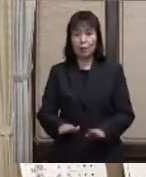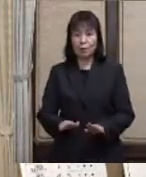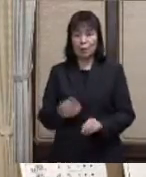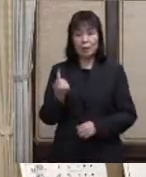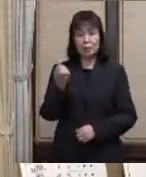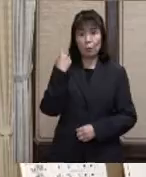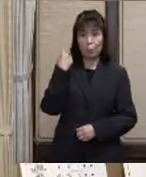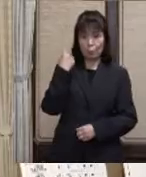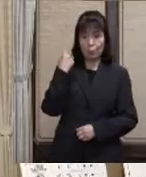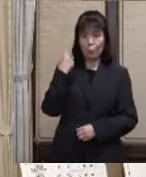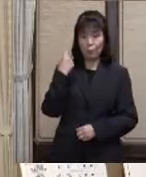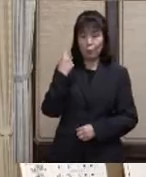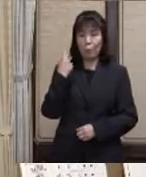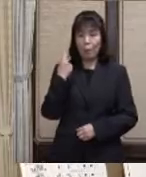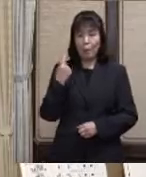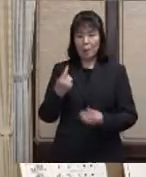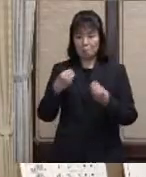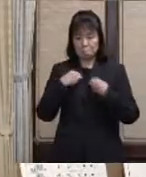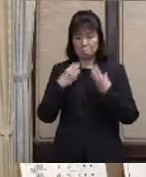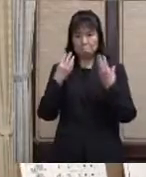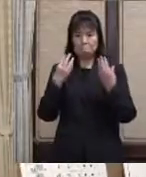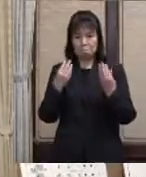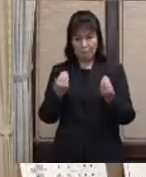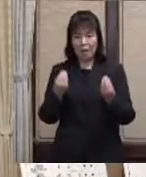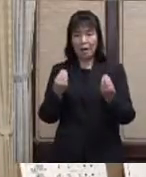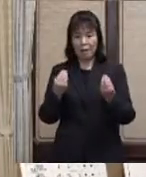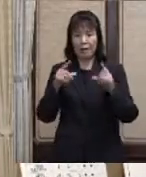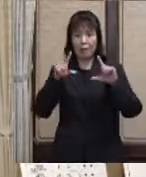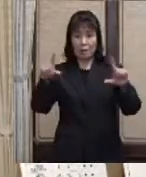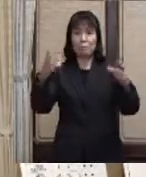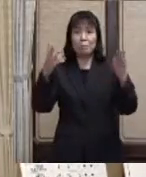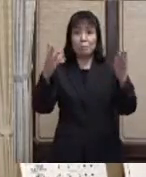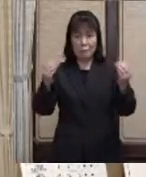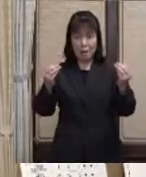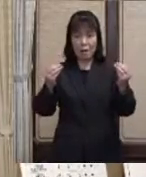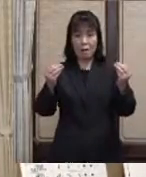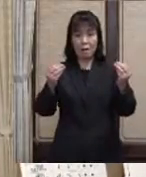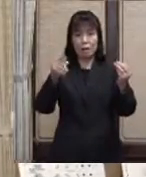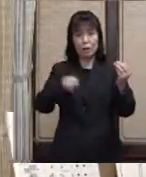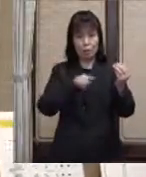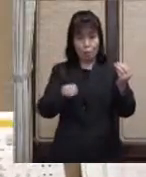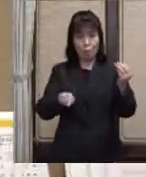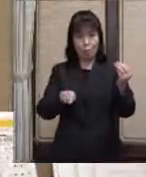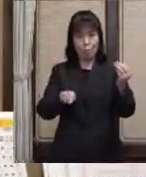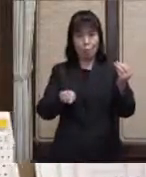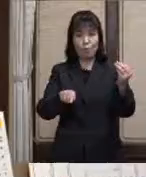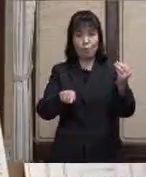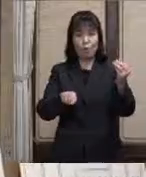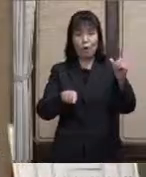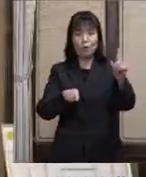は昨日、陽性が確認されたことを公表させていただきました、